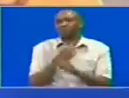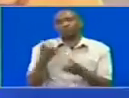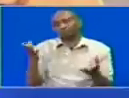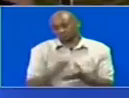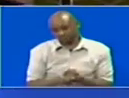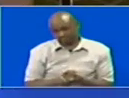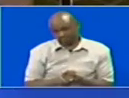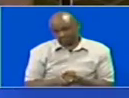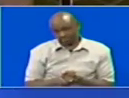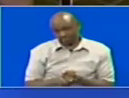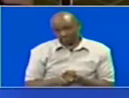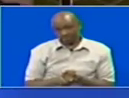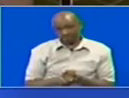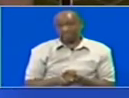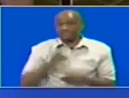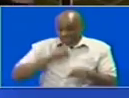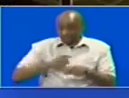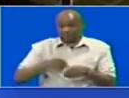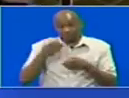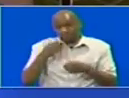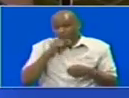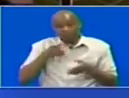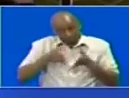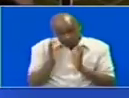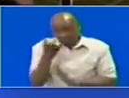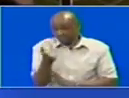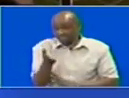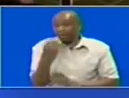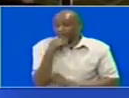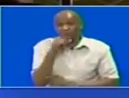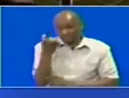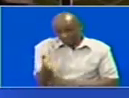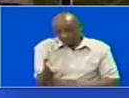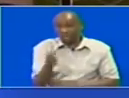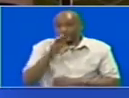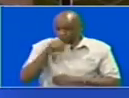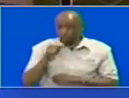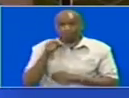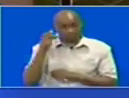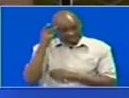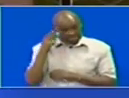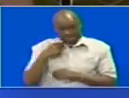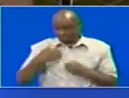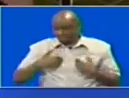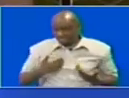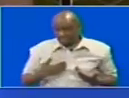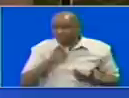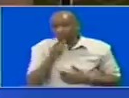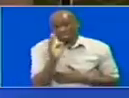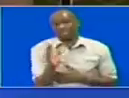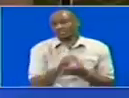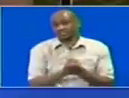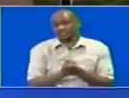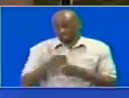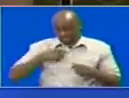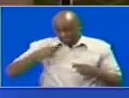hatujazika Mtoto amezaliwa ni kijana wa expect yu kijana kulingana na mavazi yangu hii si mimi ni kijana nafaa